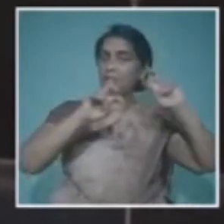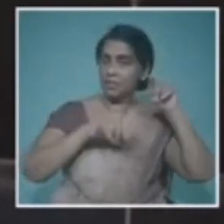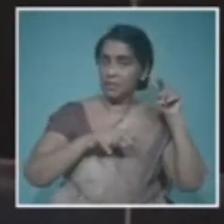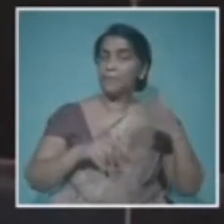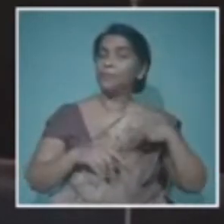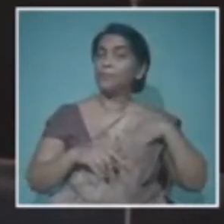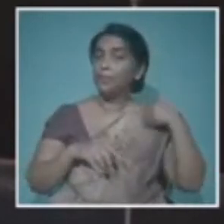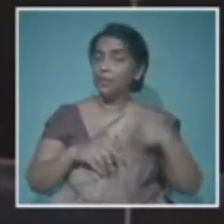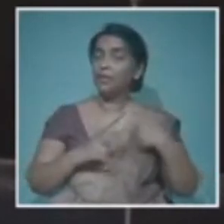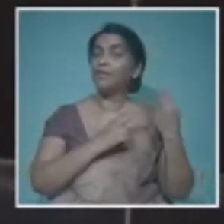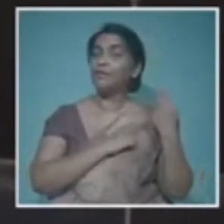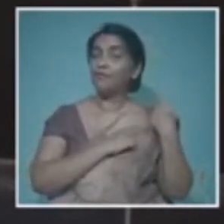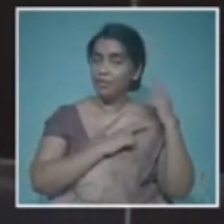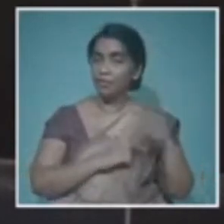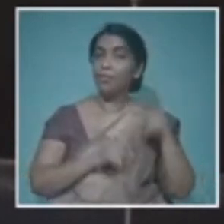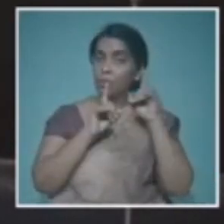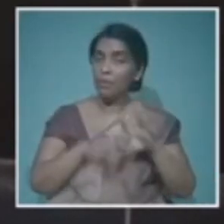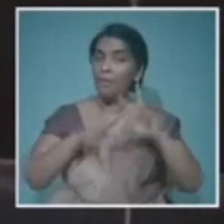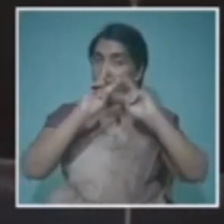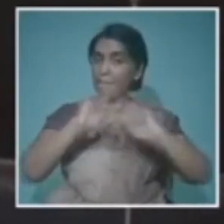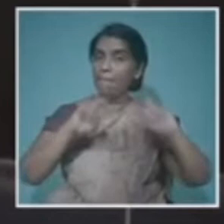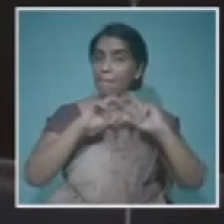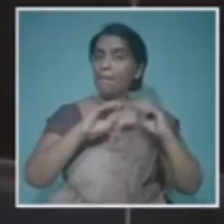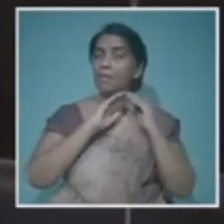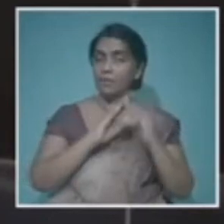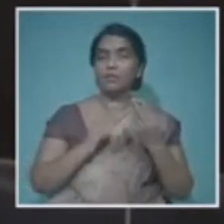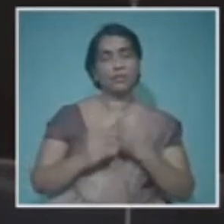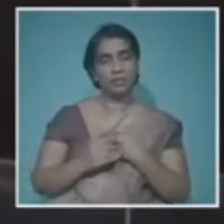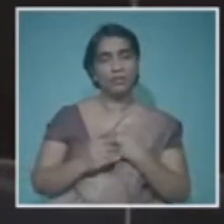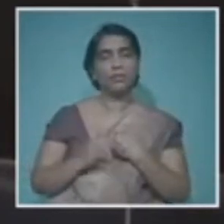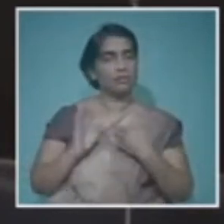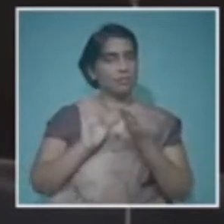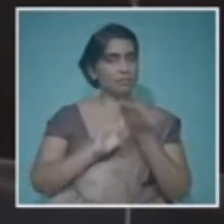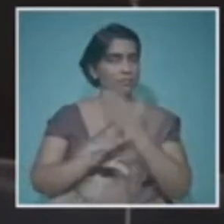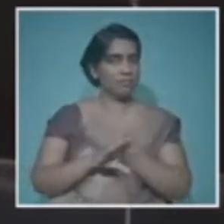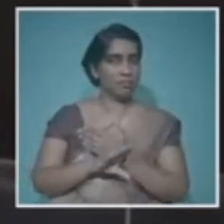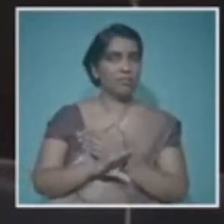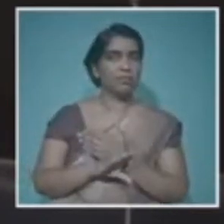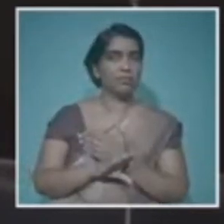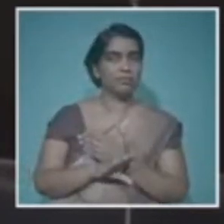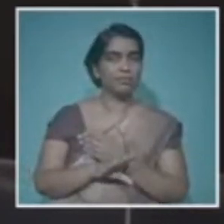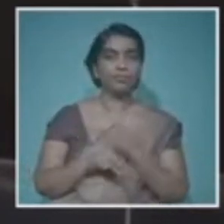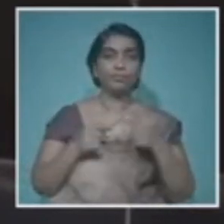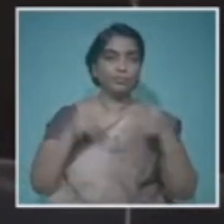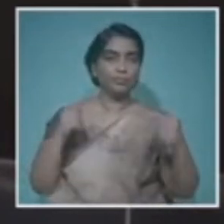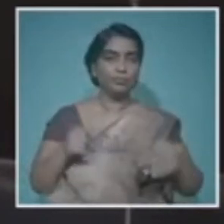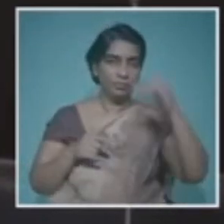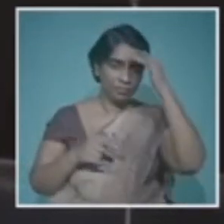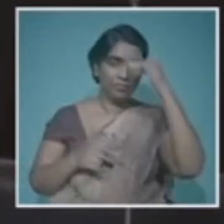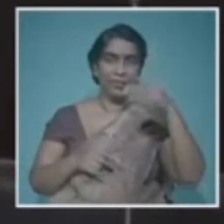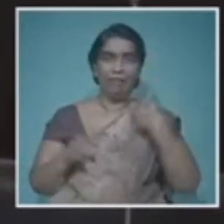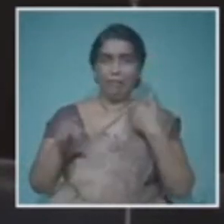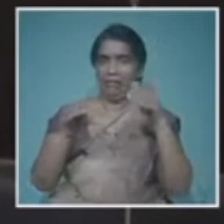මූලික යුතුකමක් වෙන්නේ එවැනි පරේෂණ ආයතන. ඊළඟ මම ඒ කාලේදී අපි විපක්ෂ නායකතුමා තිරුපු කැබිනට් එකේ